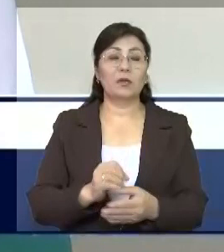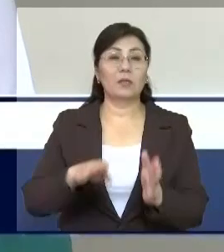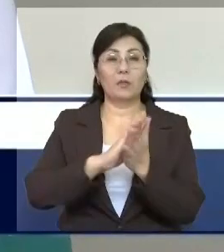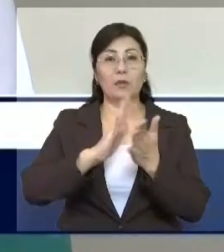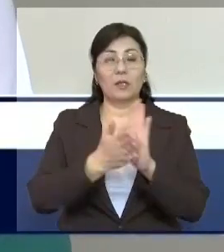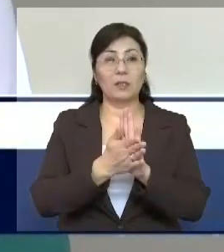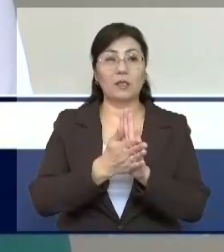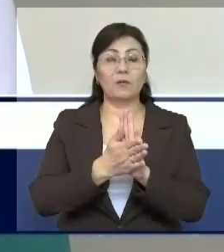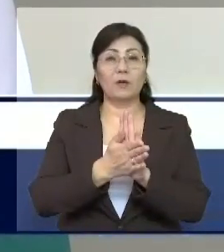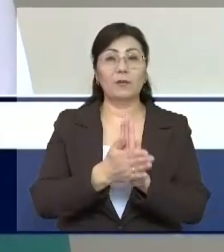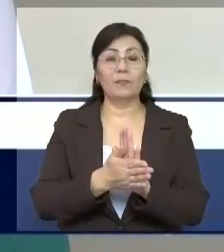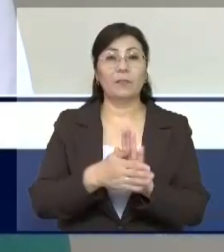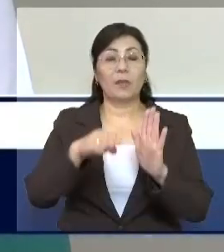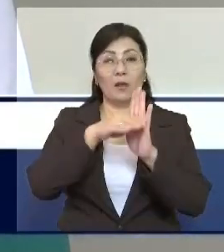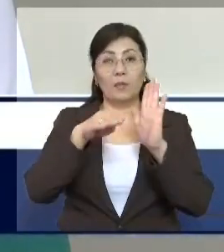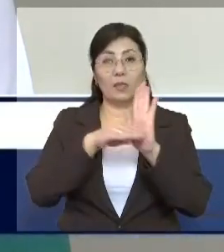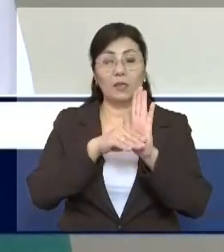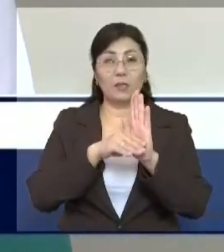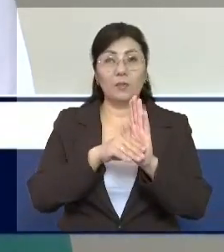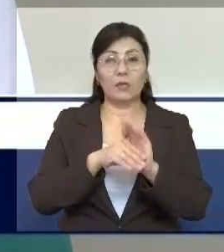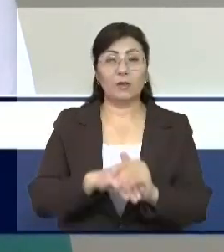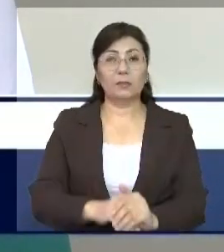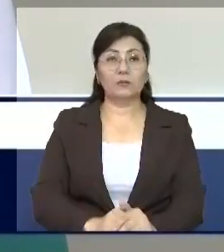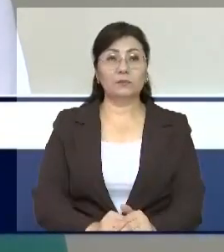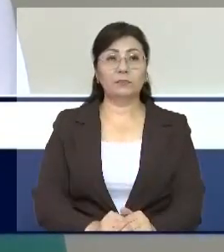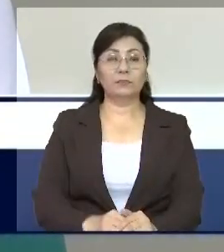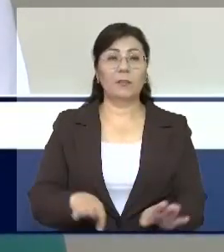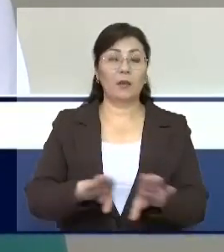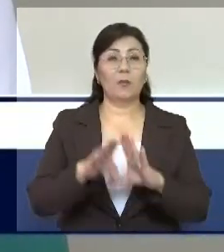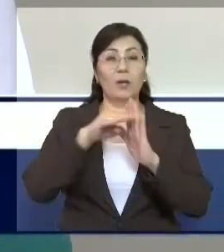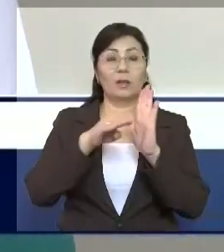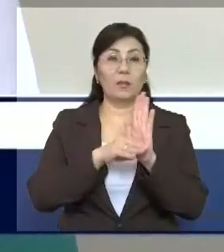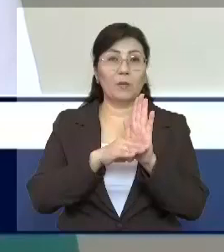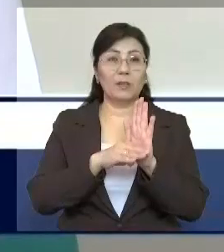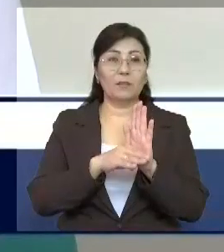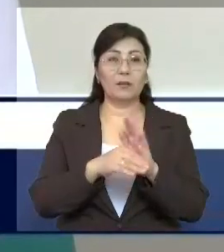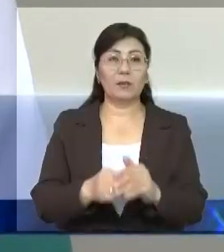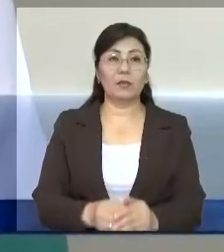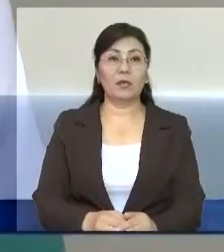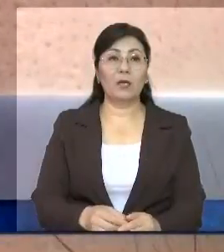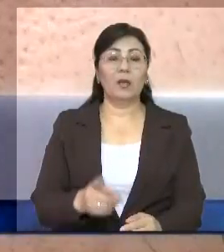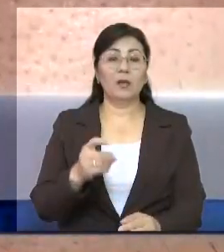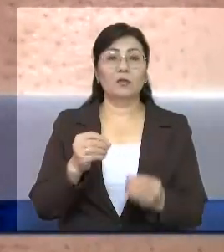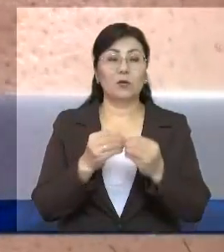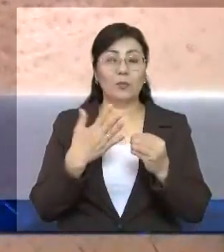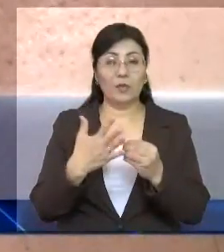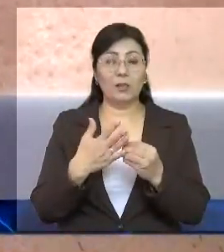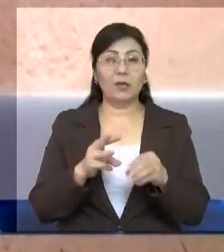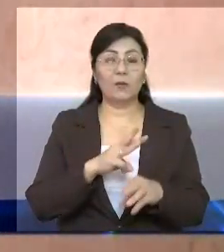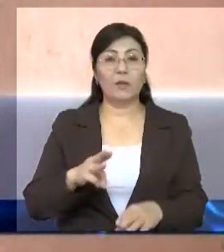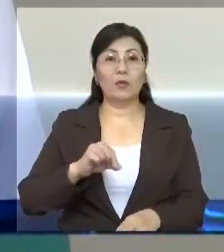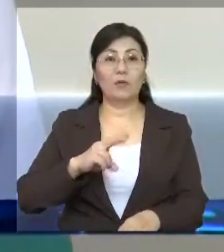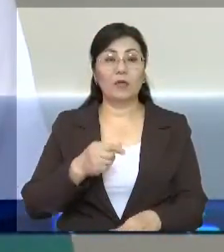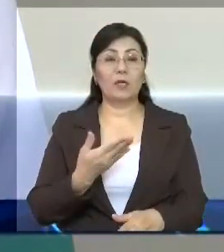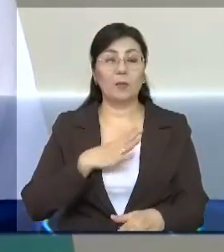программы, про условия программы, по данной программе максимально выдавалось до 15 миллионов тенге. Были